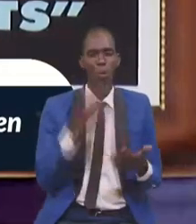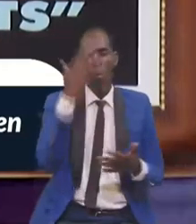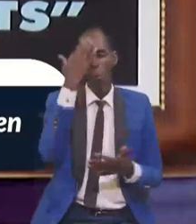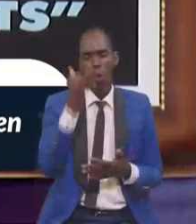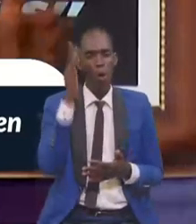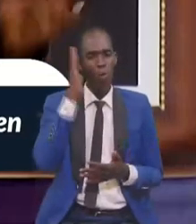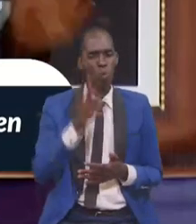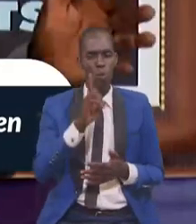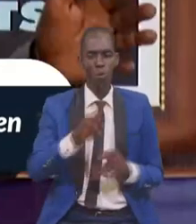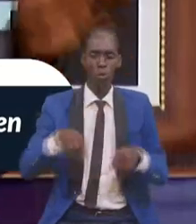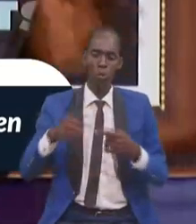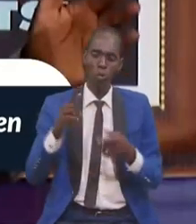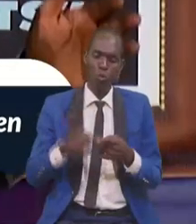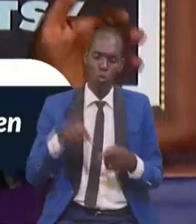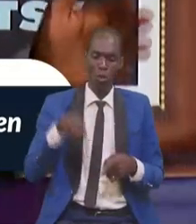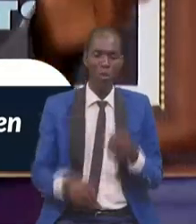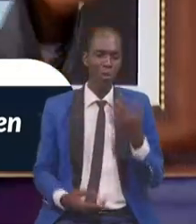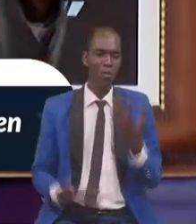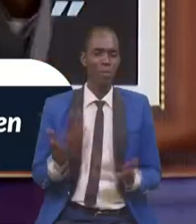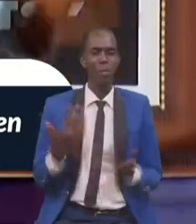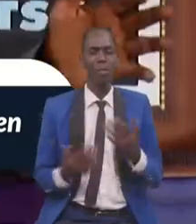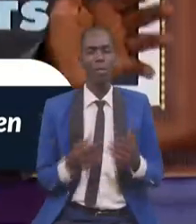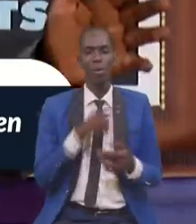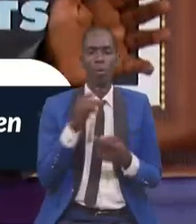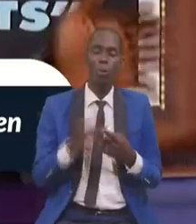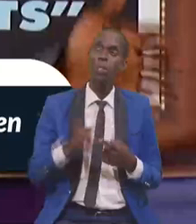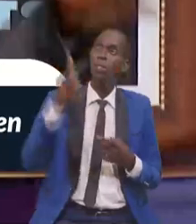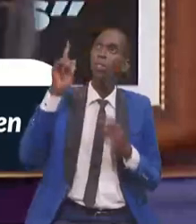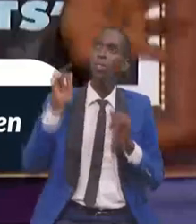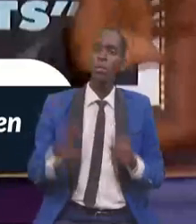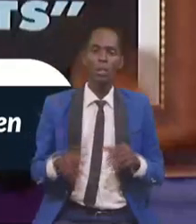enfer? Lorsqu'il dit qu'il peut prendre quelqu'un si proche de l'enfer